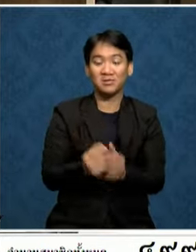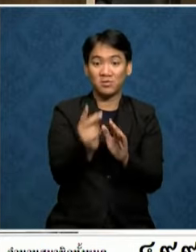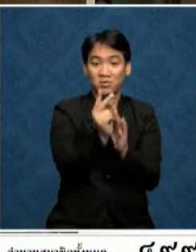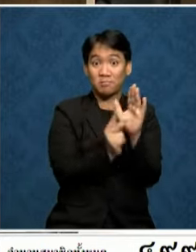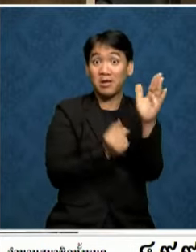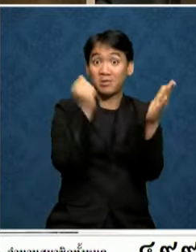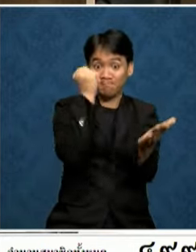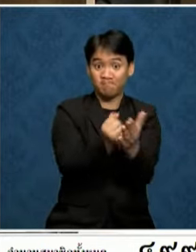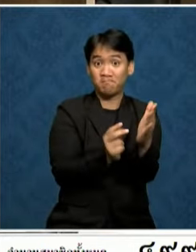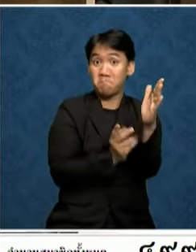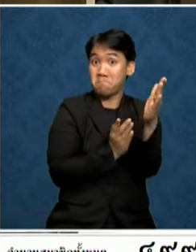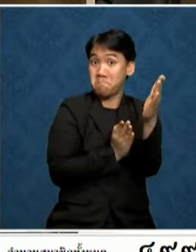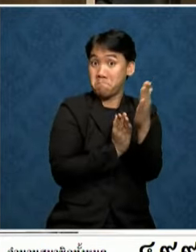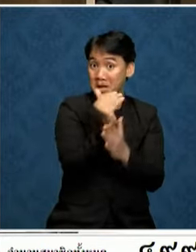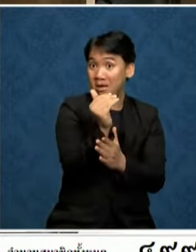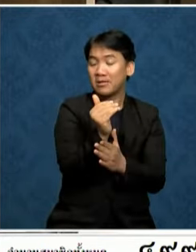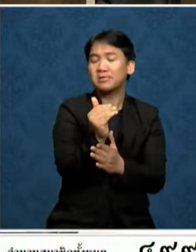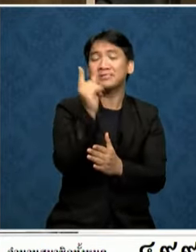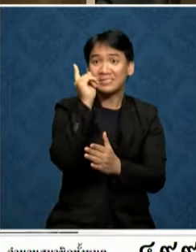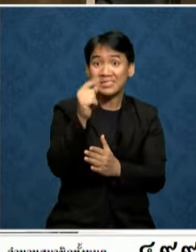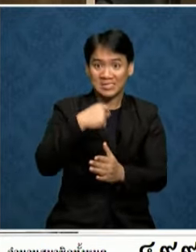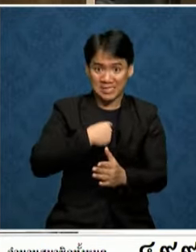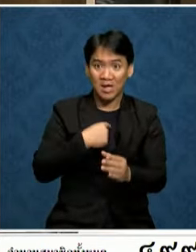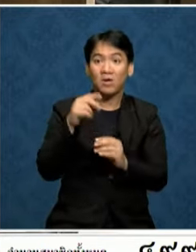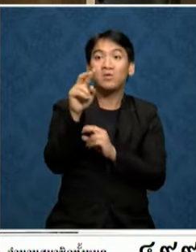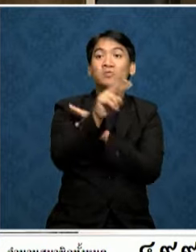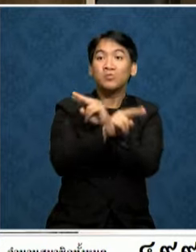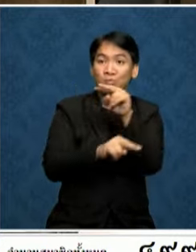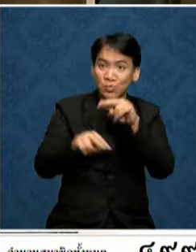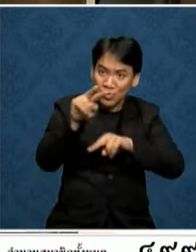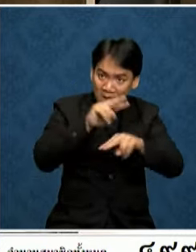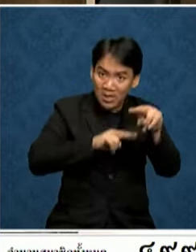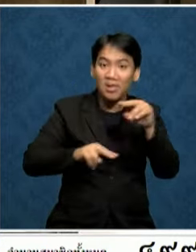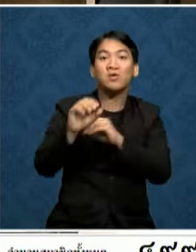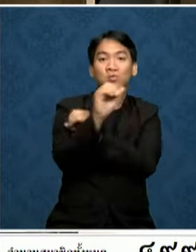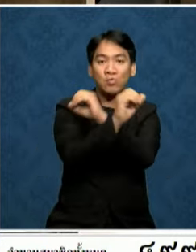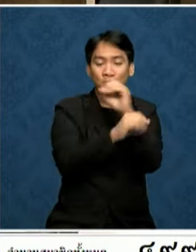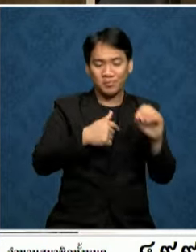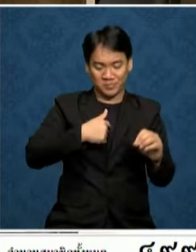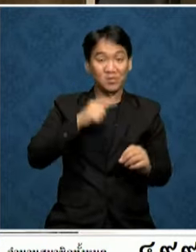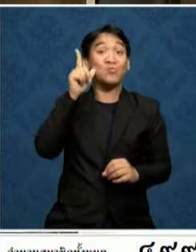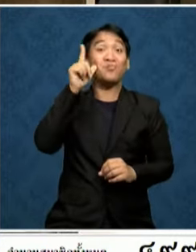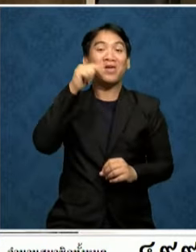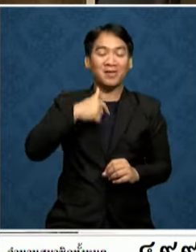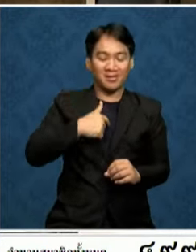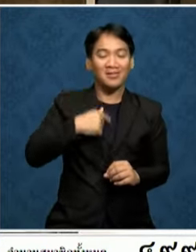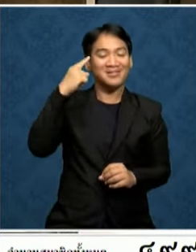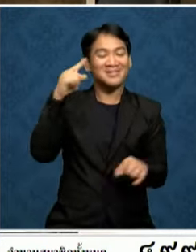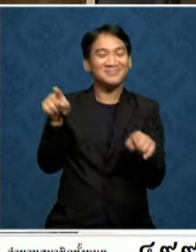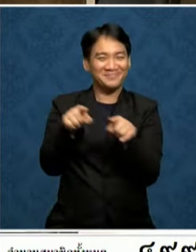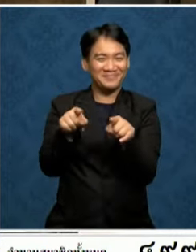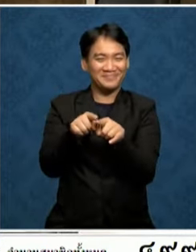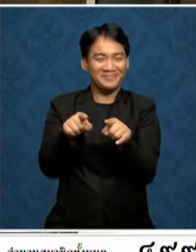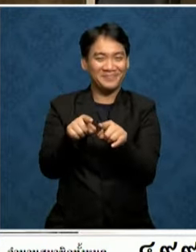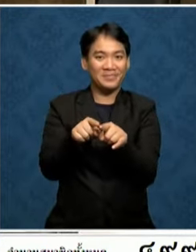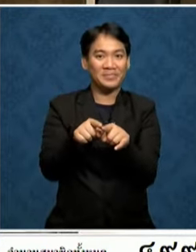หมายเสรีทุกอย่างแต่ความเป็นริงเรากำลังควบคุมนะคะดิฉันในมุมของคุณแม่ฉันเห็นด้วยนะคะเพราะอะไรเพราะฉนั้นคิดว่าถ้าเราไม่ควบคุม